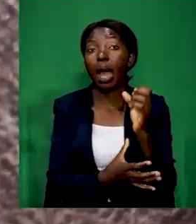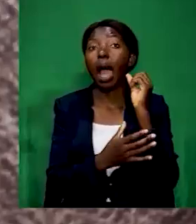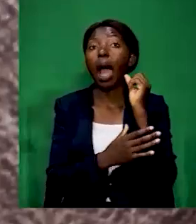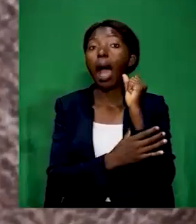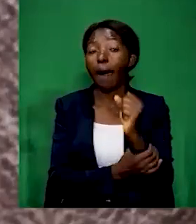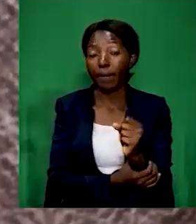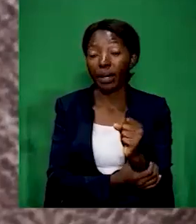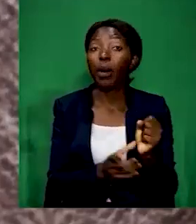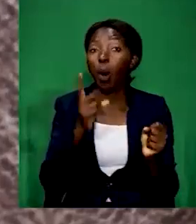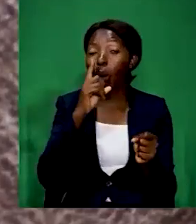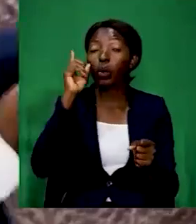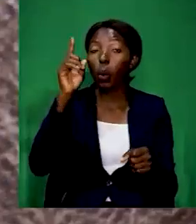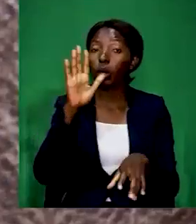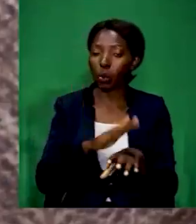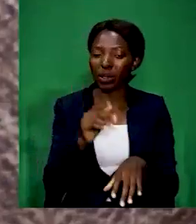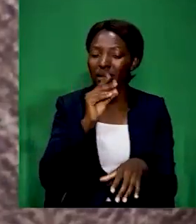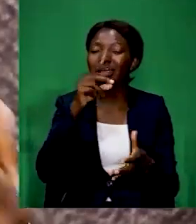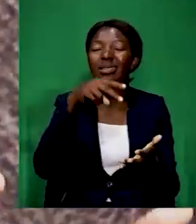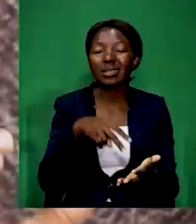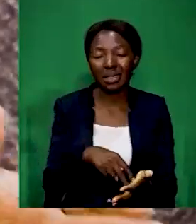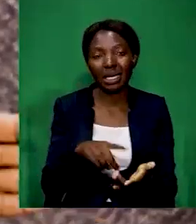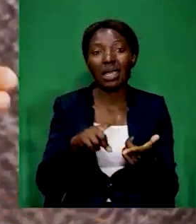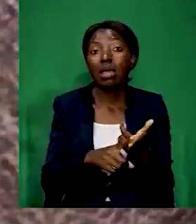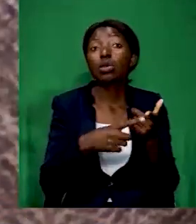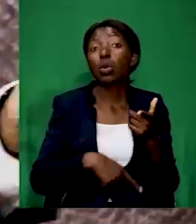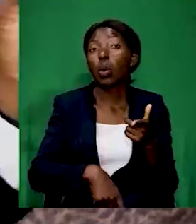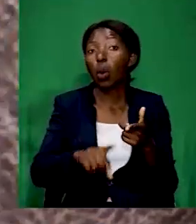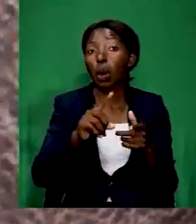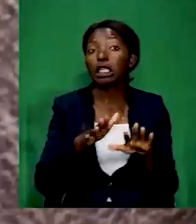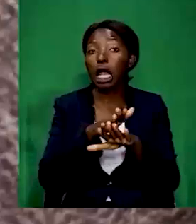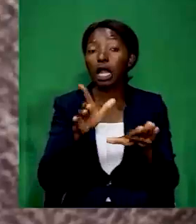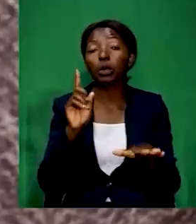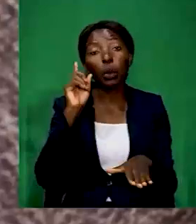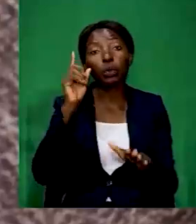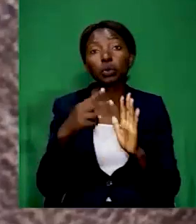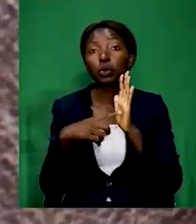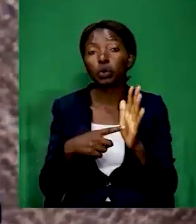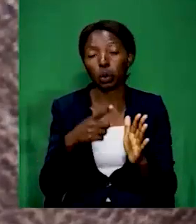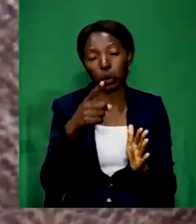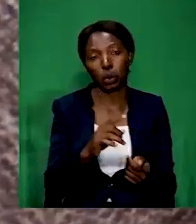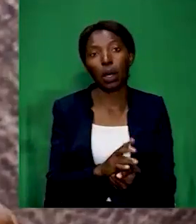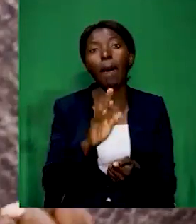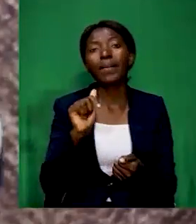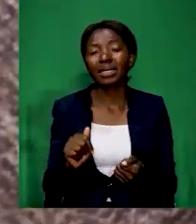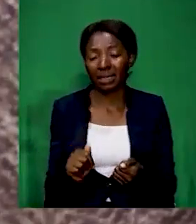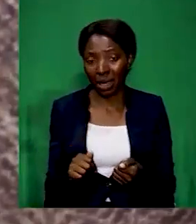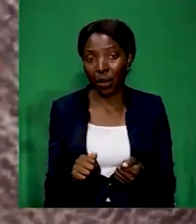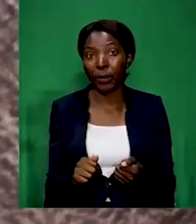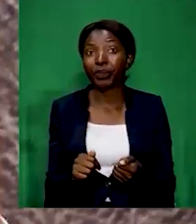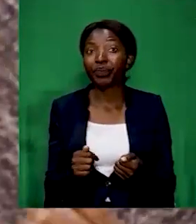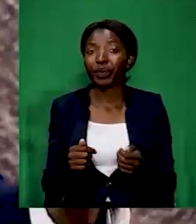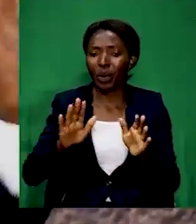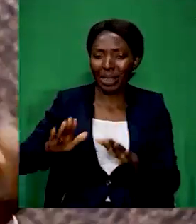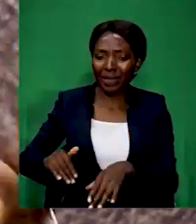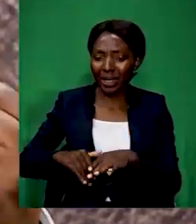kunzi Abraham akanzi simuka tiende kunyika yandichakuratidza. But muri kundibvisa